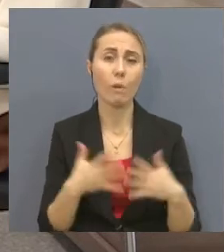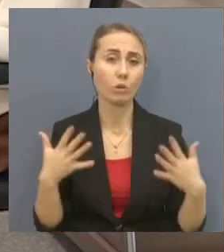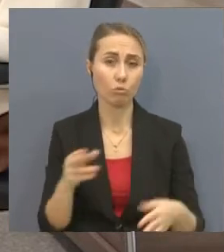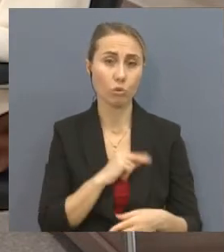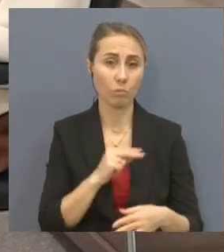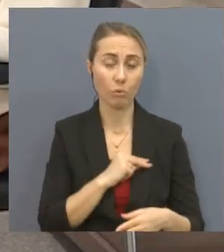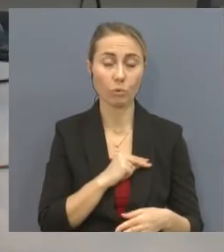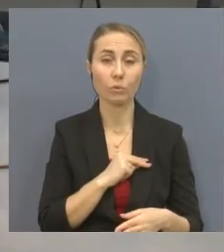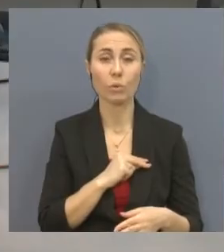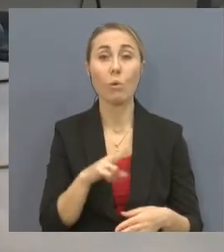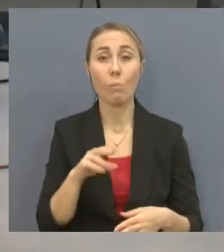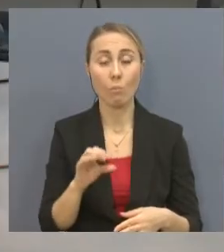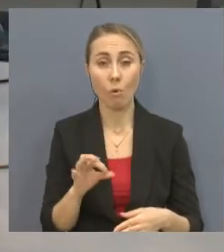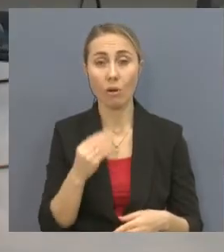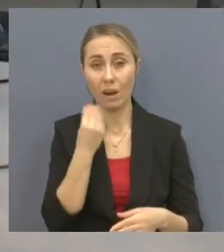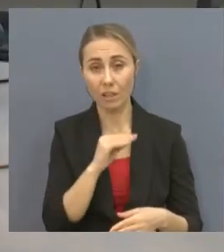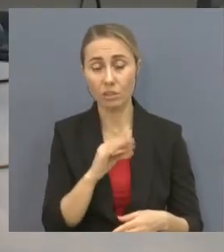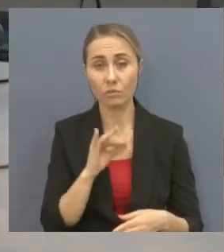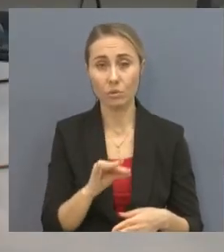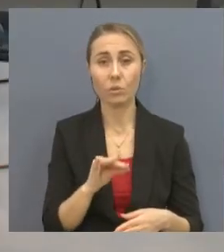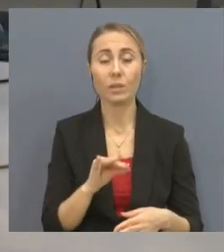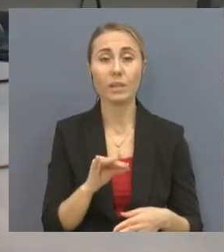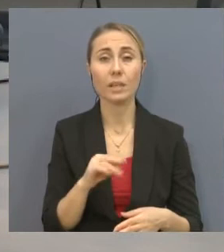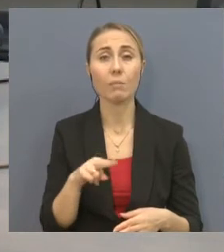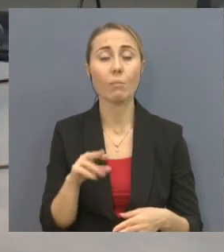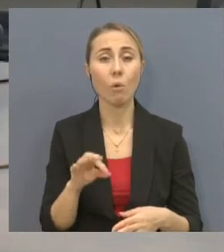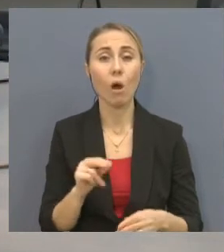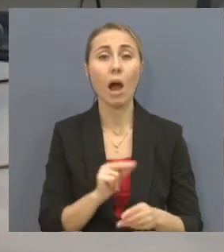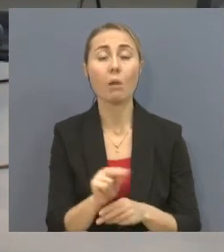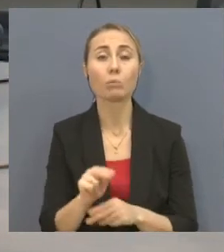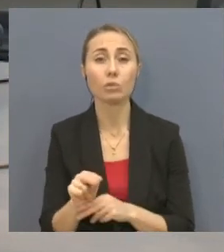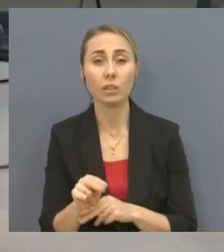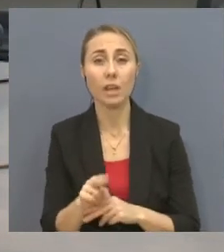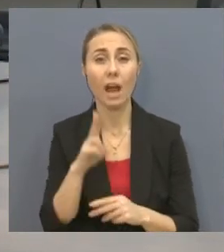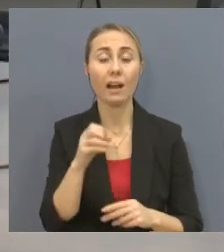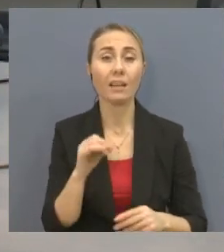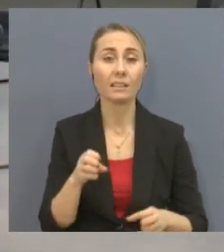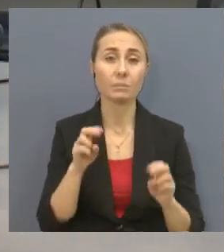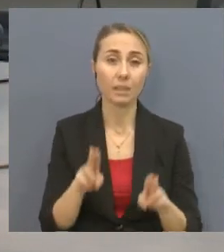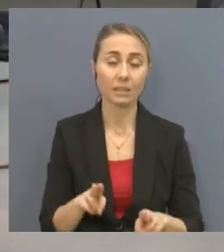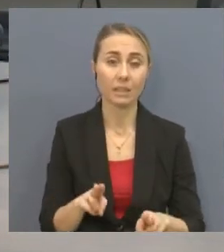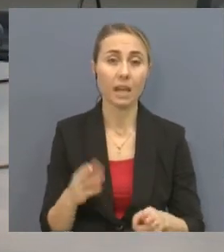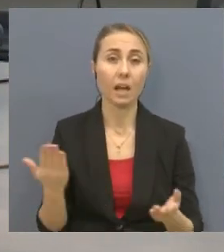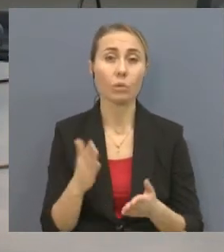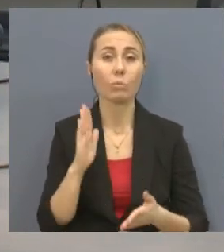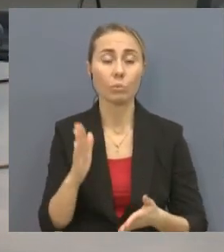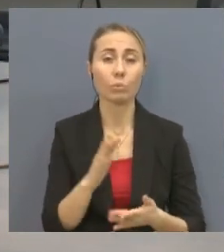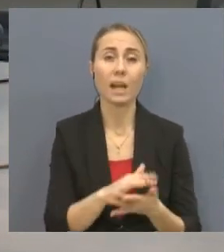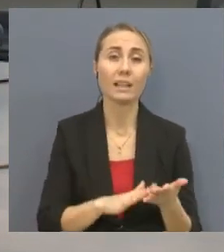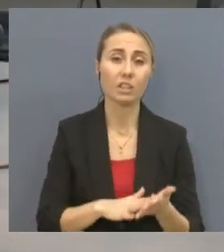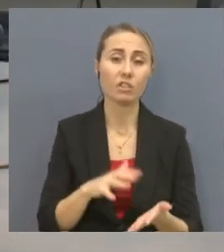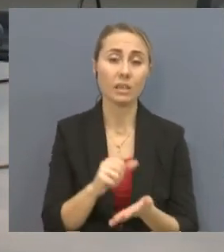по качеству и по обучению кадров специалистов которые будут в дальнейшем заниматься